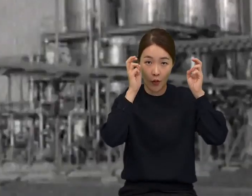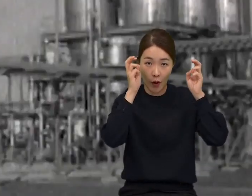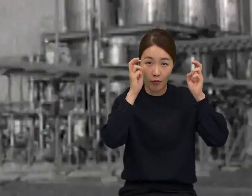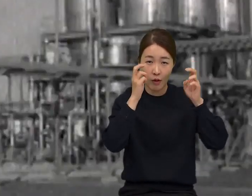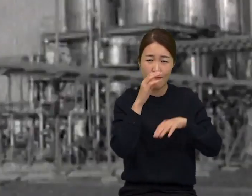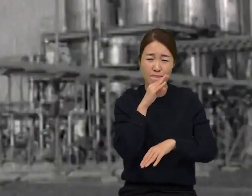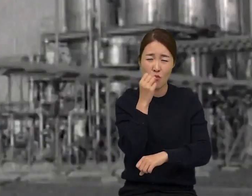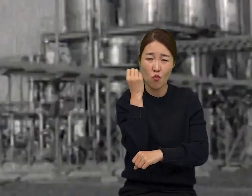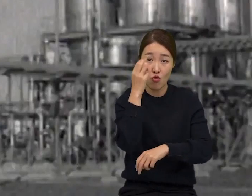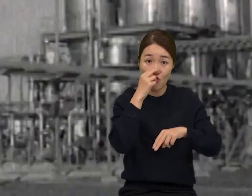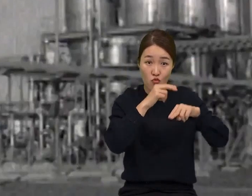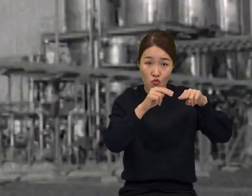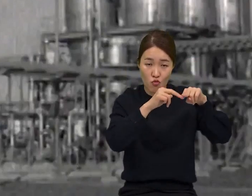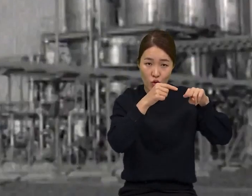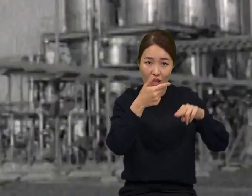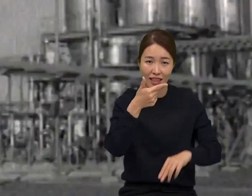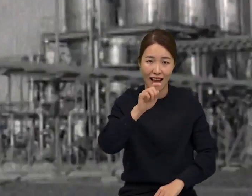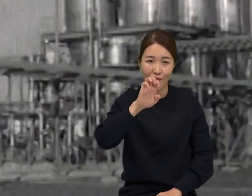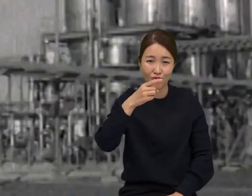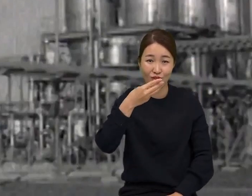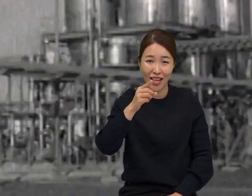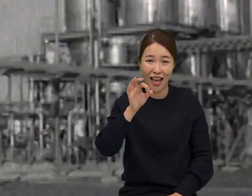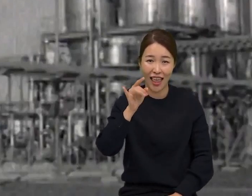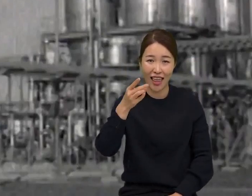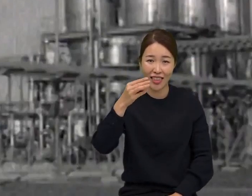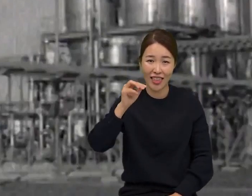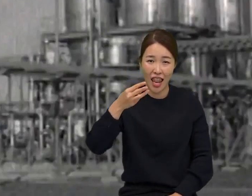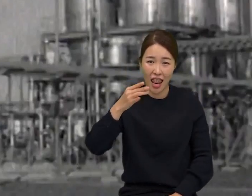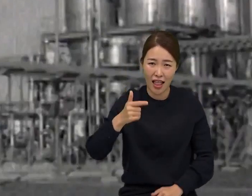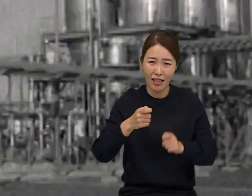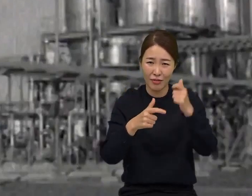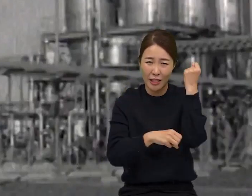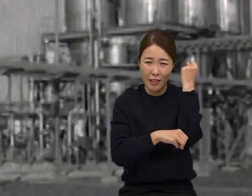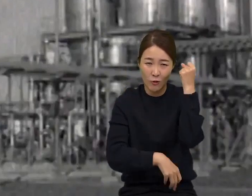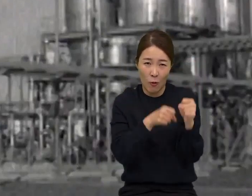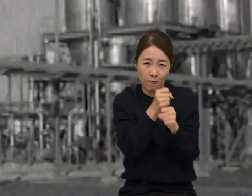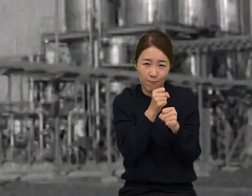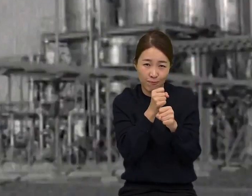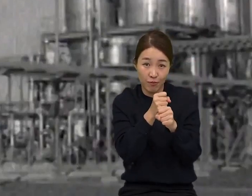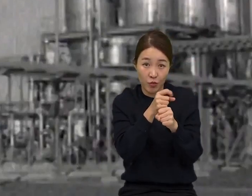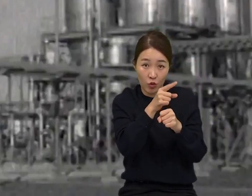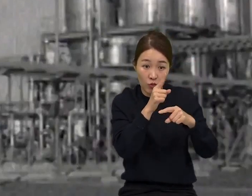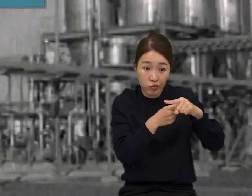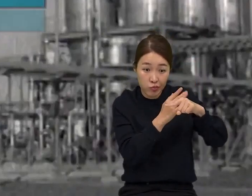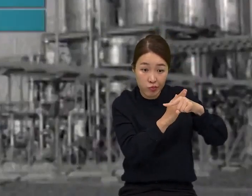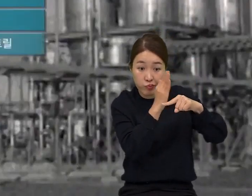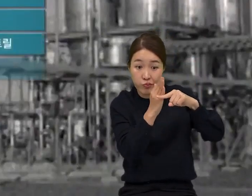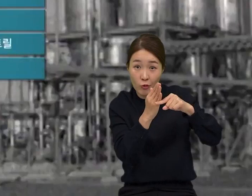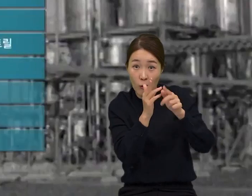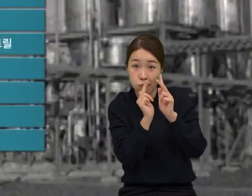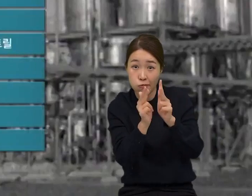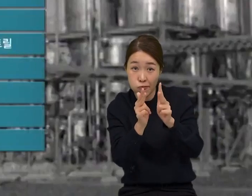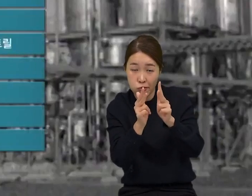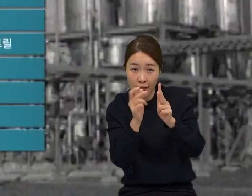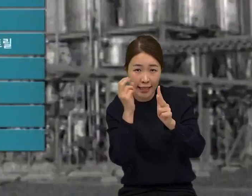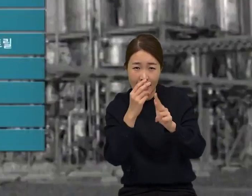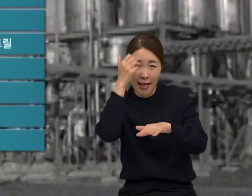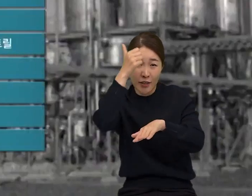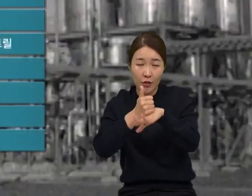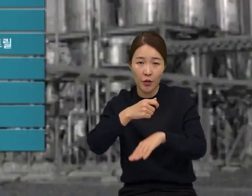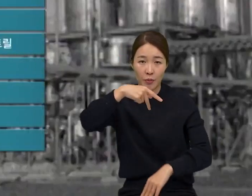석유화학공업은 원유에서 나오는 나프타로 에틸렌 등 기초 유분을 만들고 그것으로 중간 물질을 거쳐